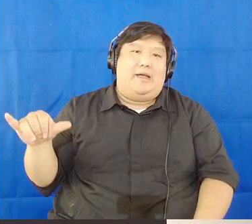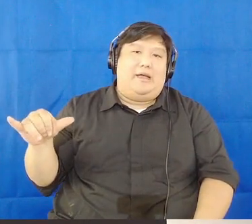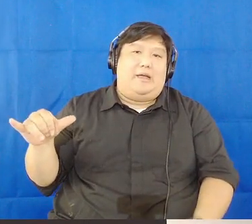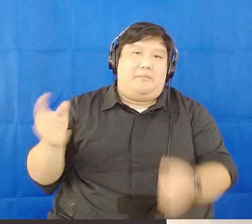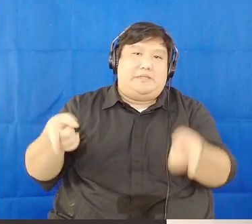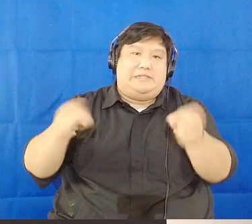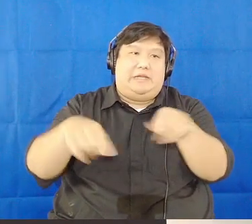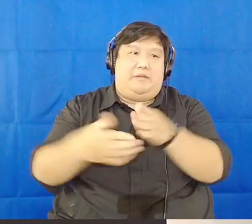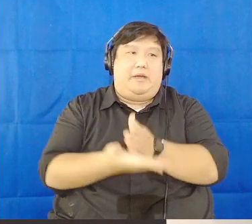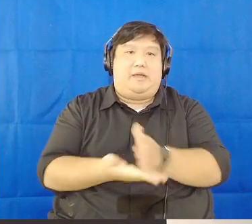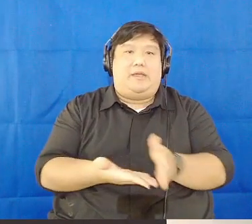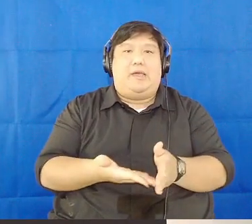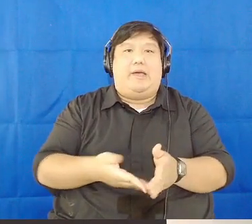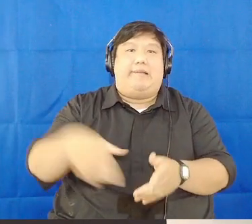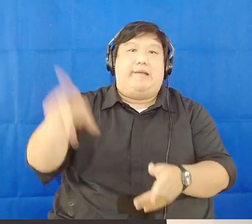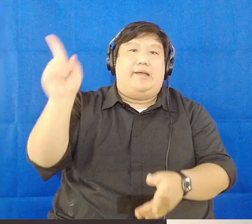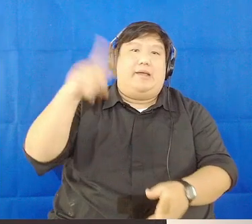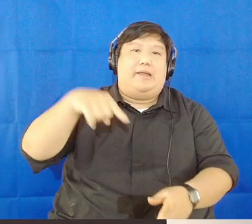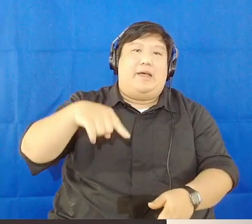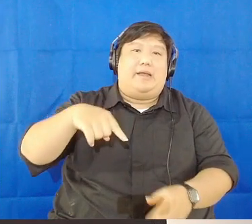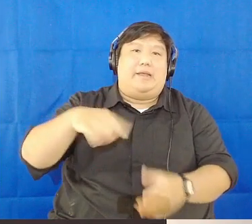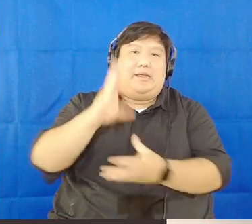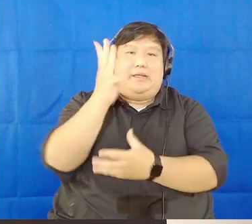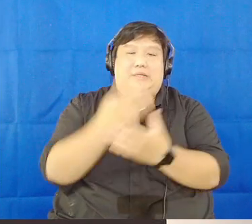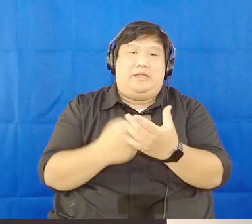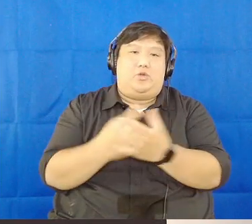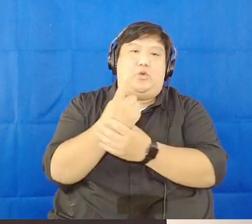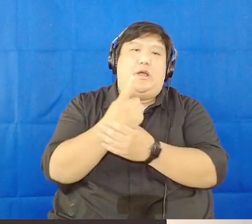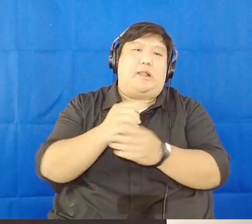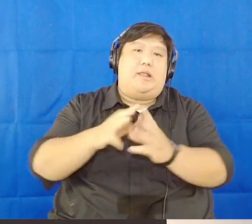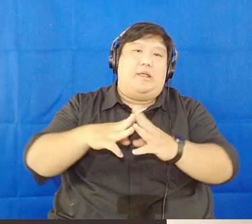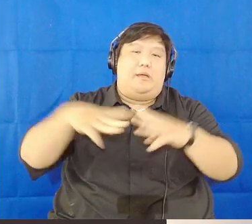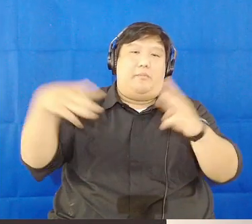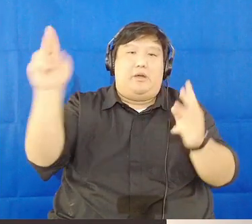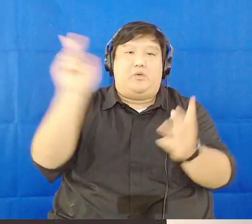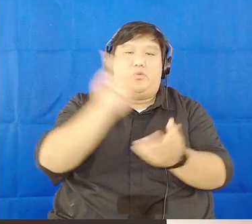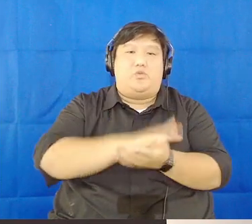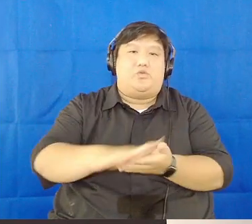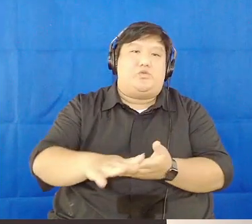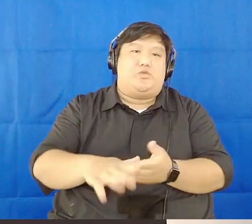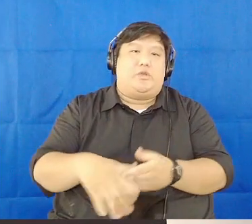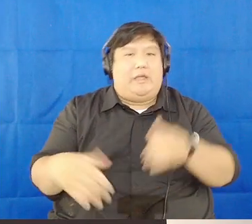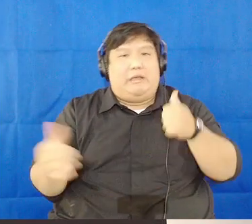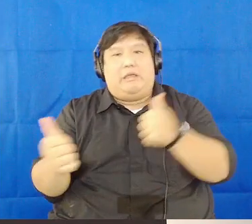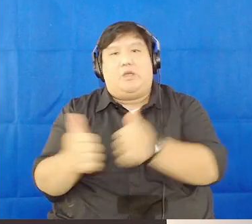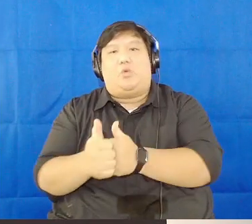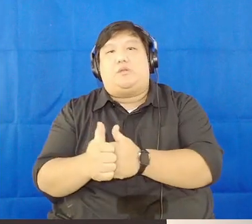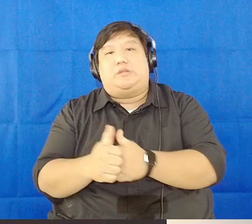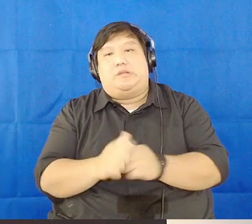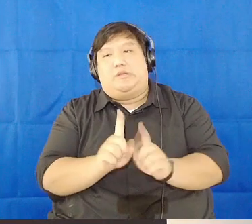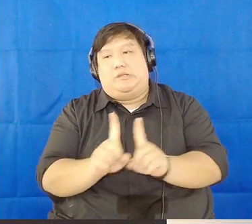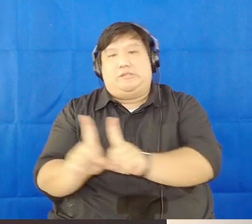Allah yang Trinitas itu, yang kemudian menyertai perjalanan gereja, yang meneruskan karya keselamatan Allah